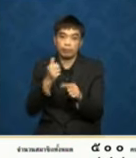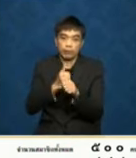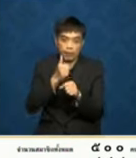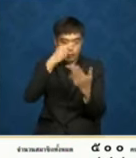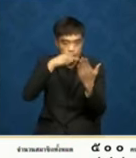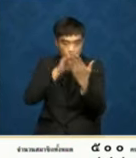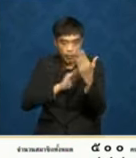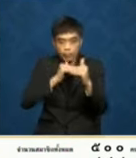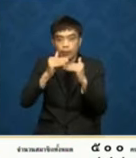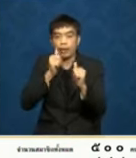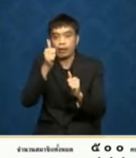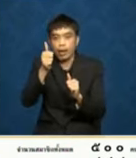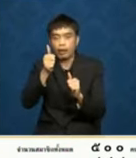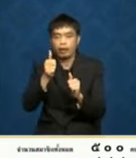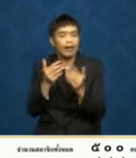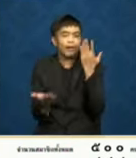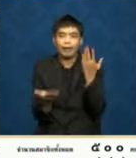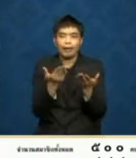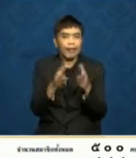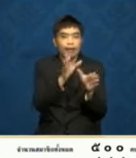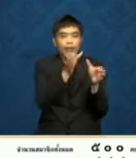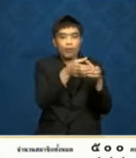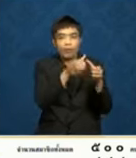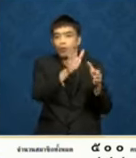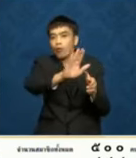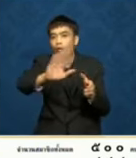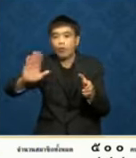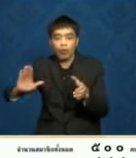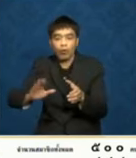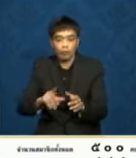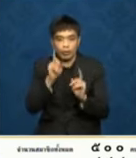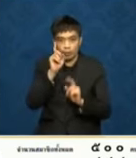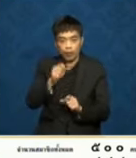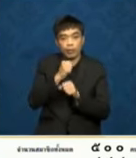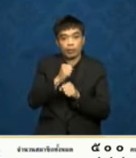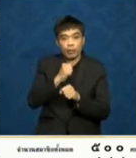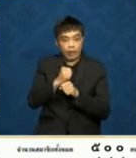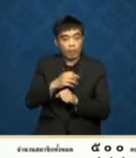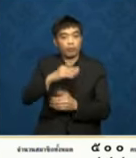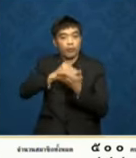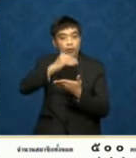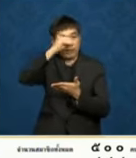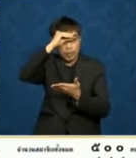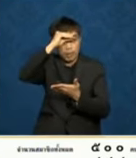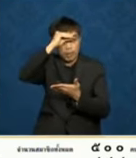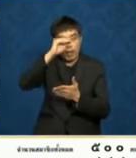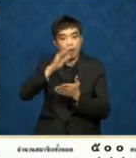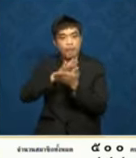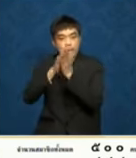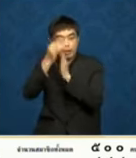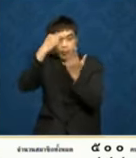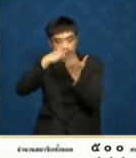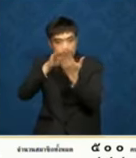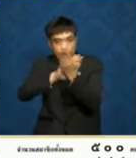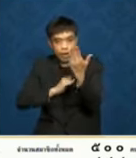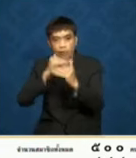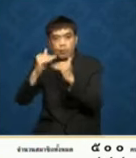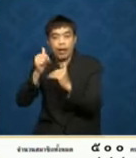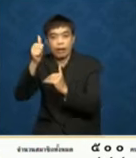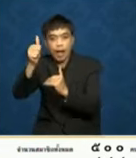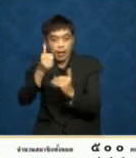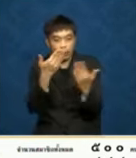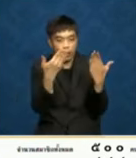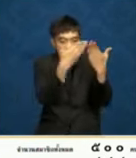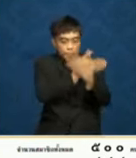เราเชื่อครับว่าถ้าจะเปี่ยแปงประเทศนได้ เราต้เปี่ยนแลงการศึษาเมอเปลยนแลงการศึษาได้